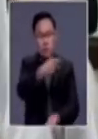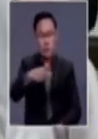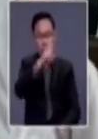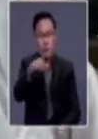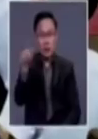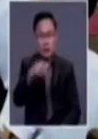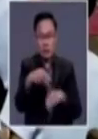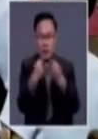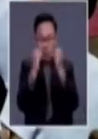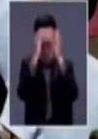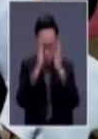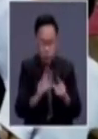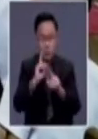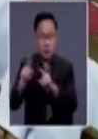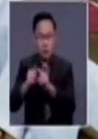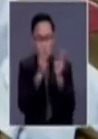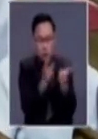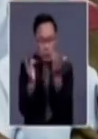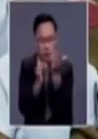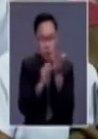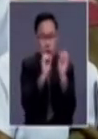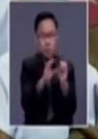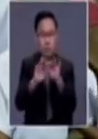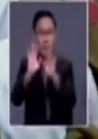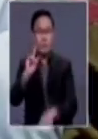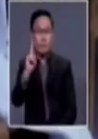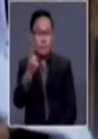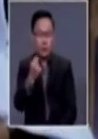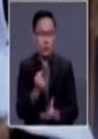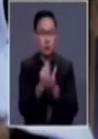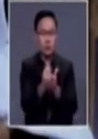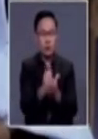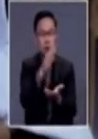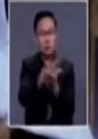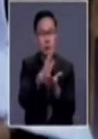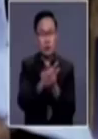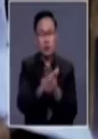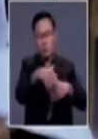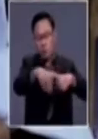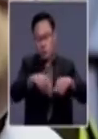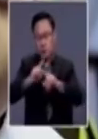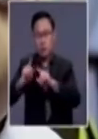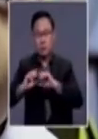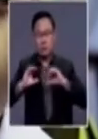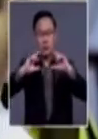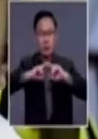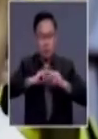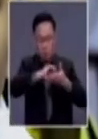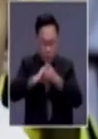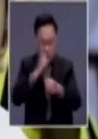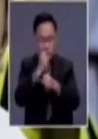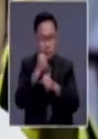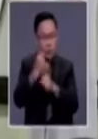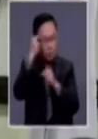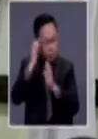ความรู้และนำวิธีการใหม่ๆกลับไปใช้ในการสอนซึ่งโรงเรียนประชารัฐอื่นและโรงเรียนทั่วไปสามารถนำแนว